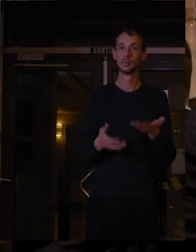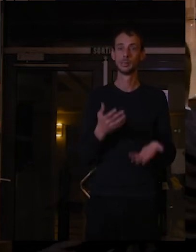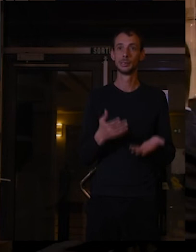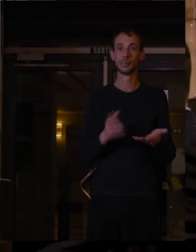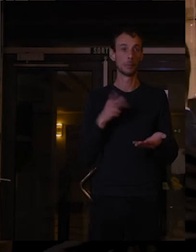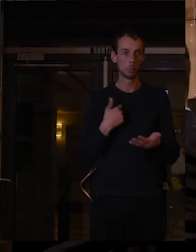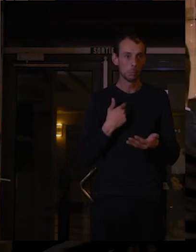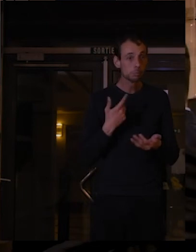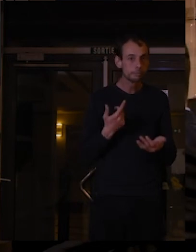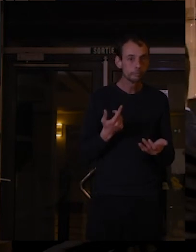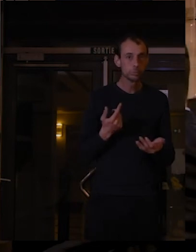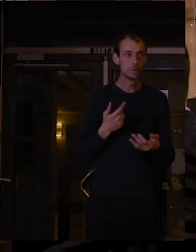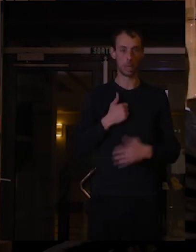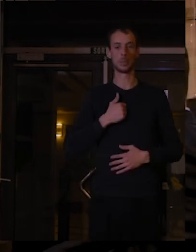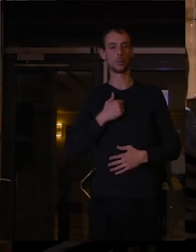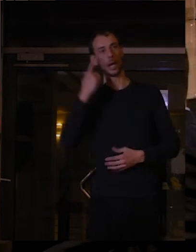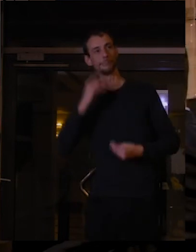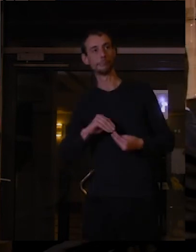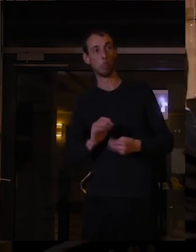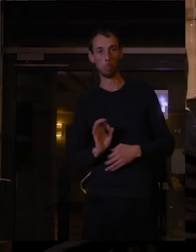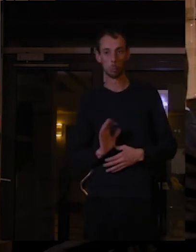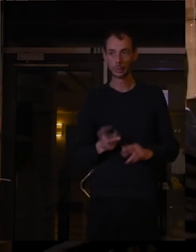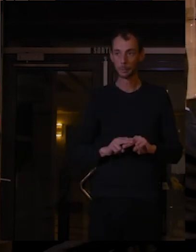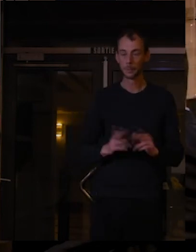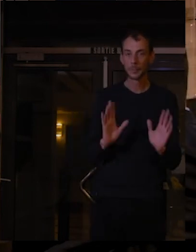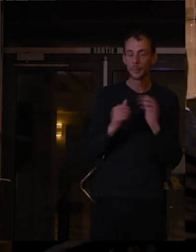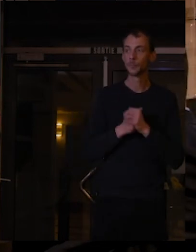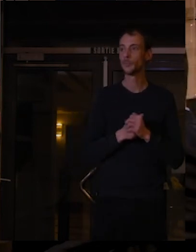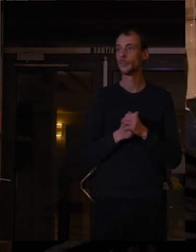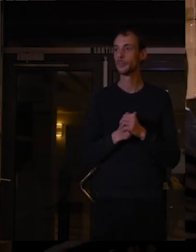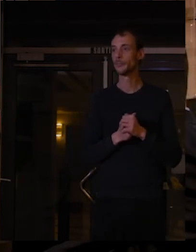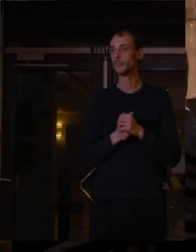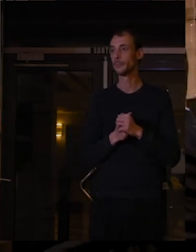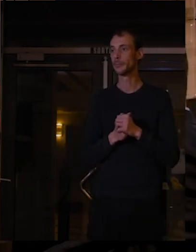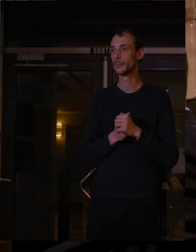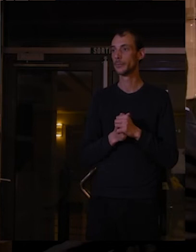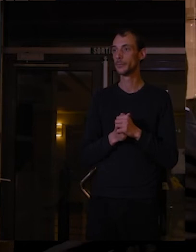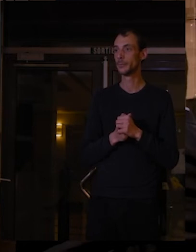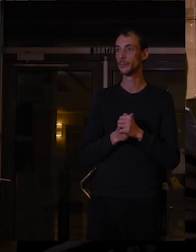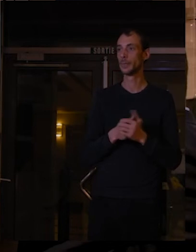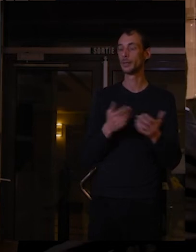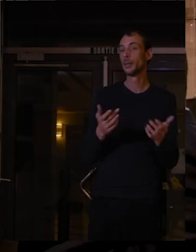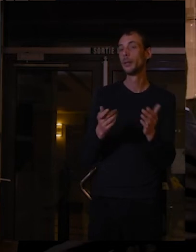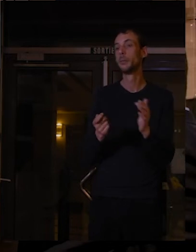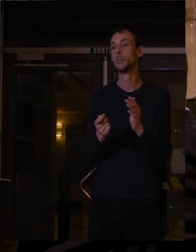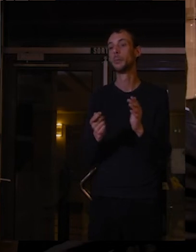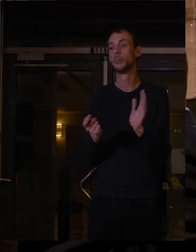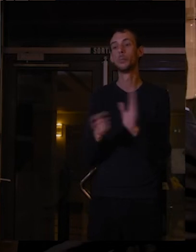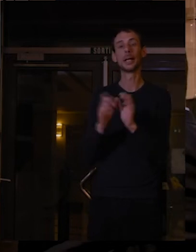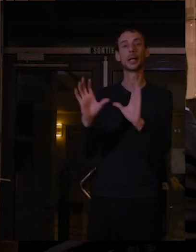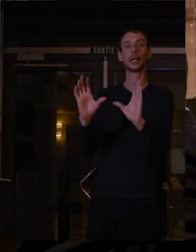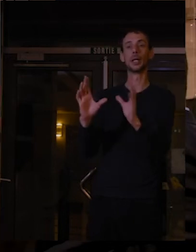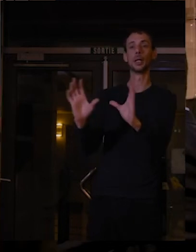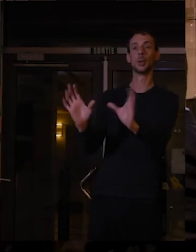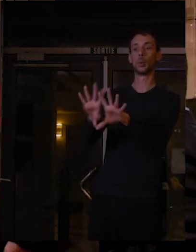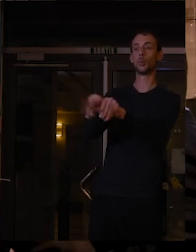la question à titre personnel. En fait, le fait est que quand on fait partie d'une compagnie et pas